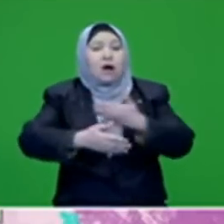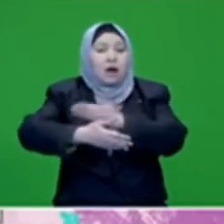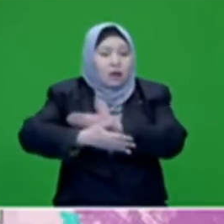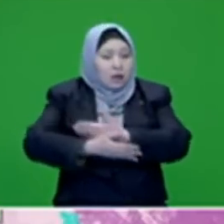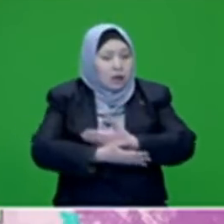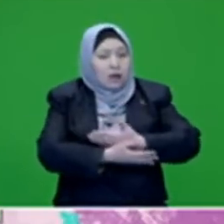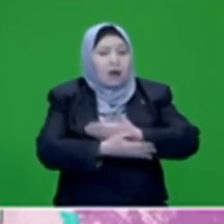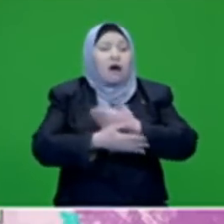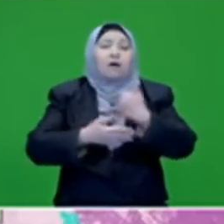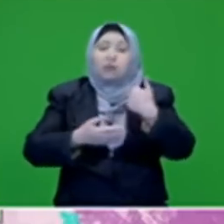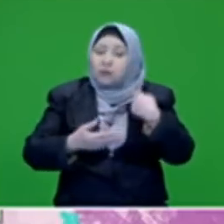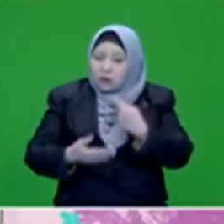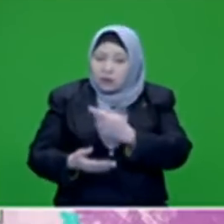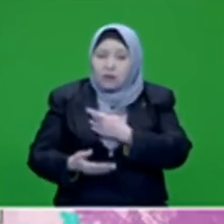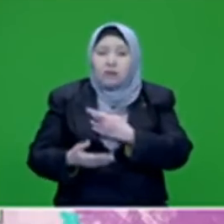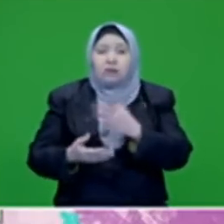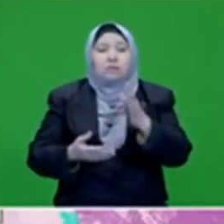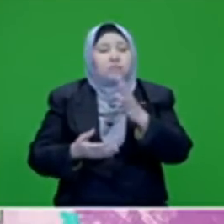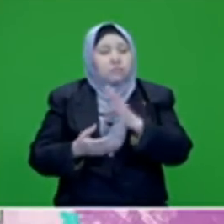ينفعنا